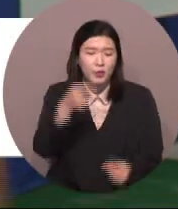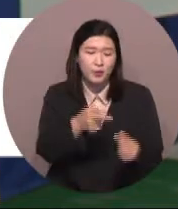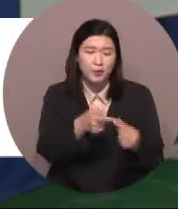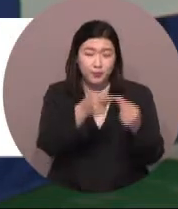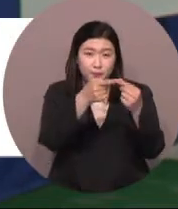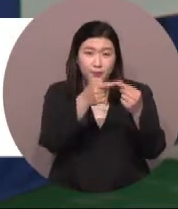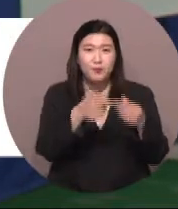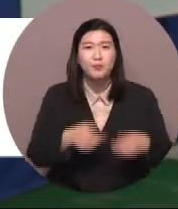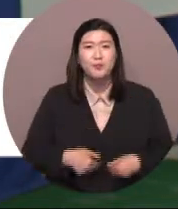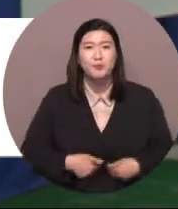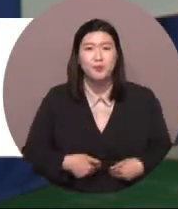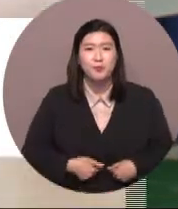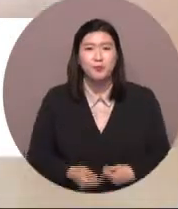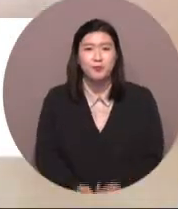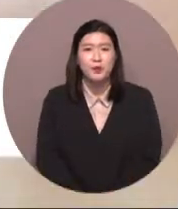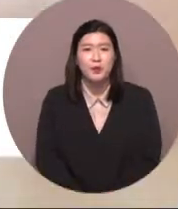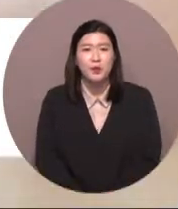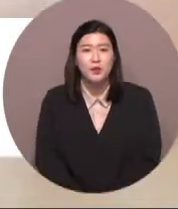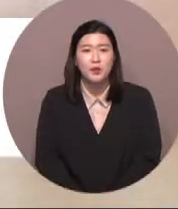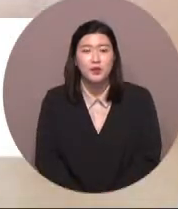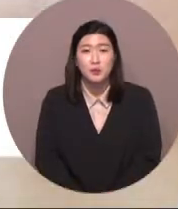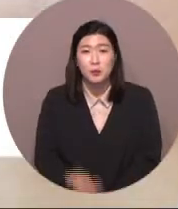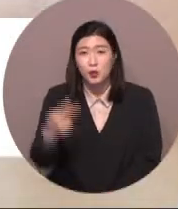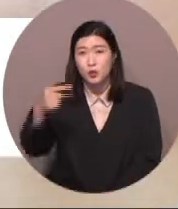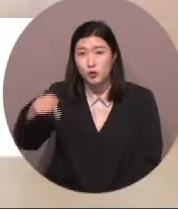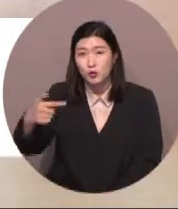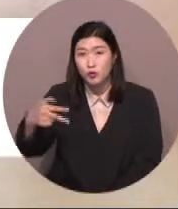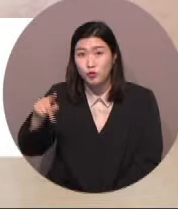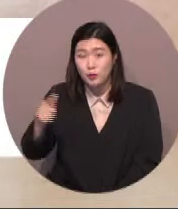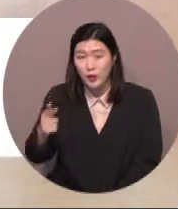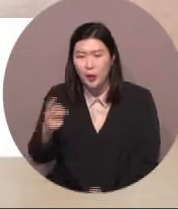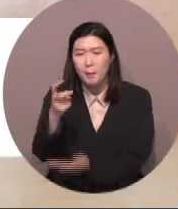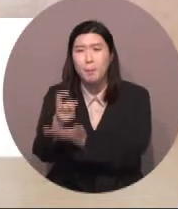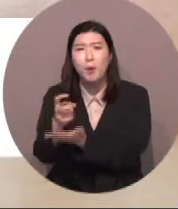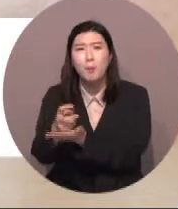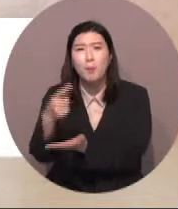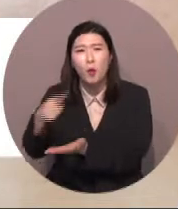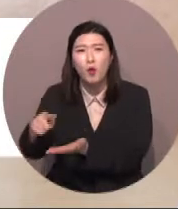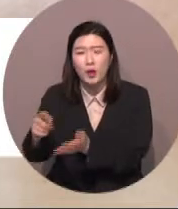개발이 이루어져야 된다. 둔산 지구는 15층 이하로 제한되어 있어요.